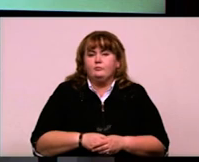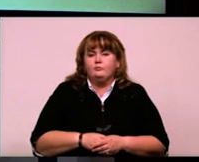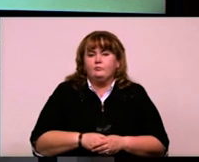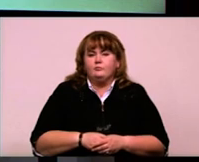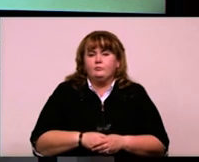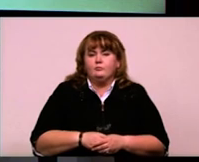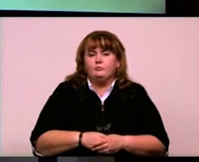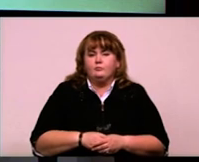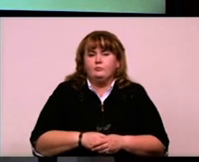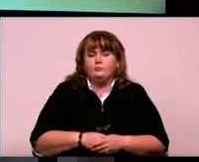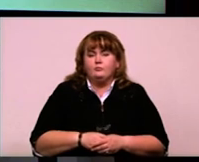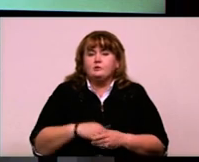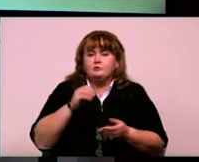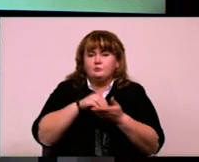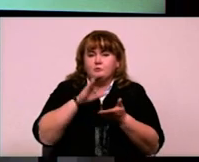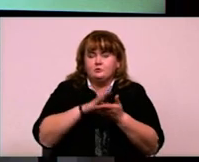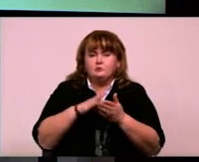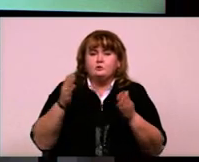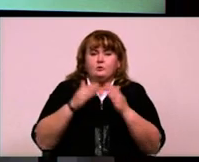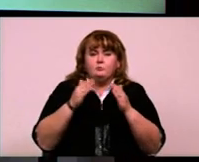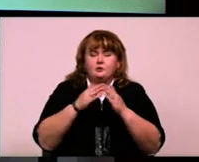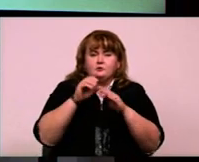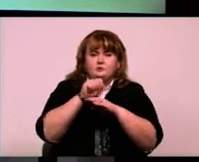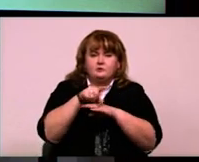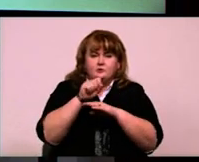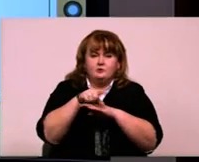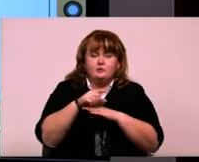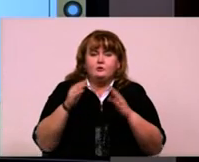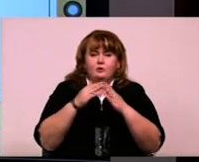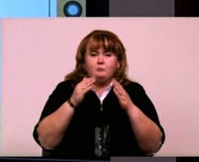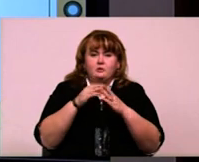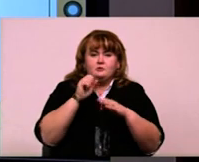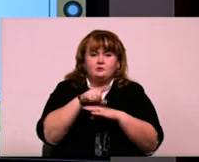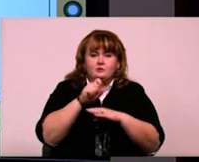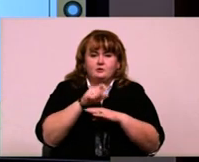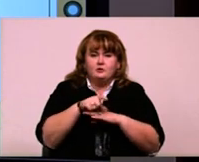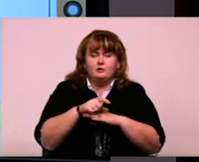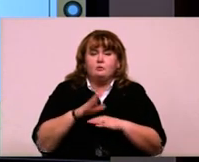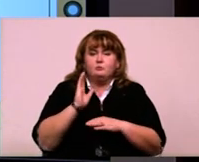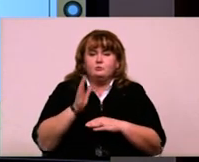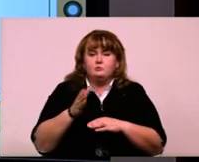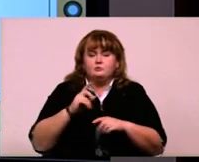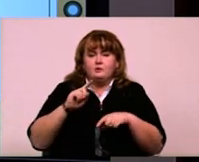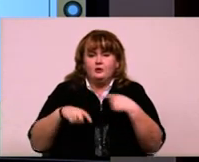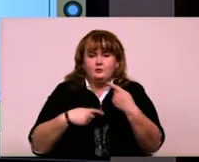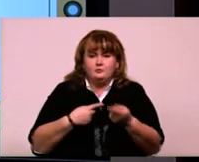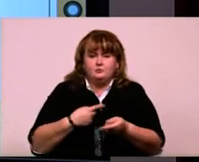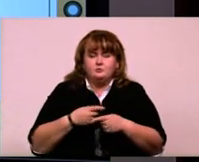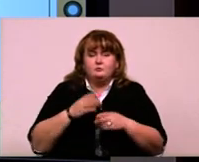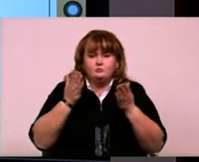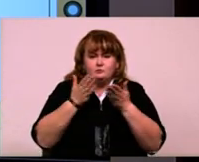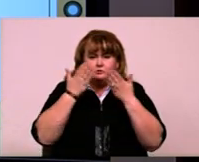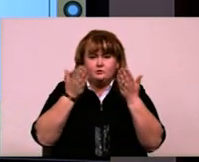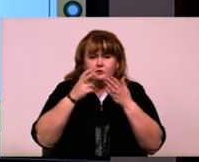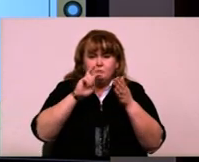А теперь запишите, пожалуйста, домашнее задание. Домашнее задание сегодня будет следующим.